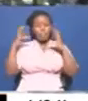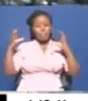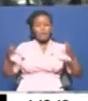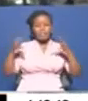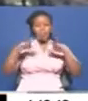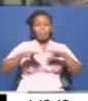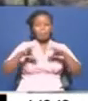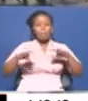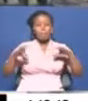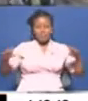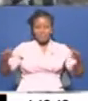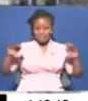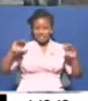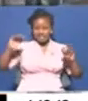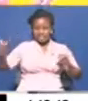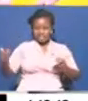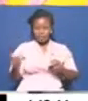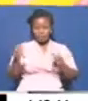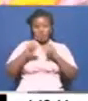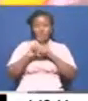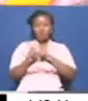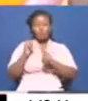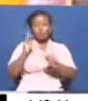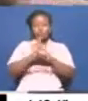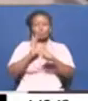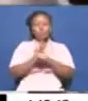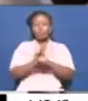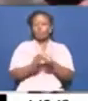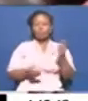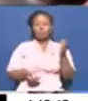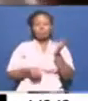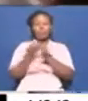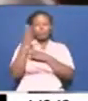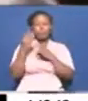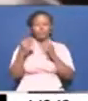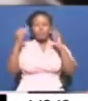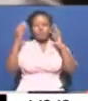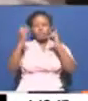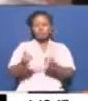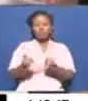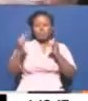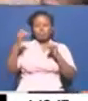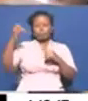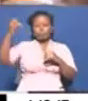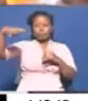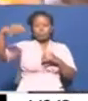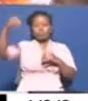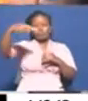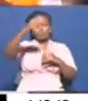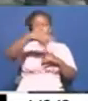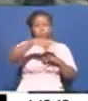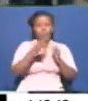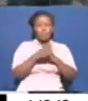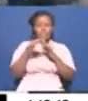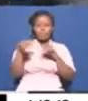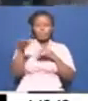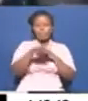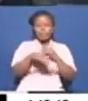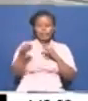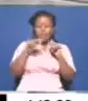town, as well as massive facelift with installation of new solar street lights and the paving of walkways.